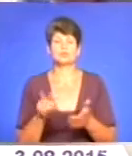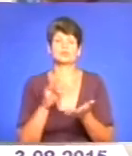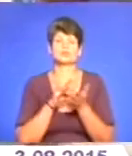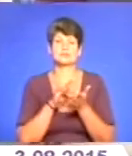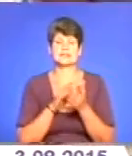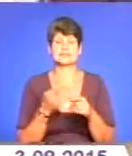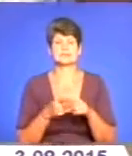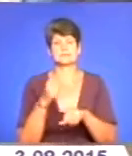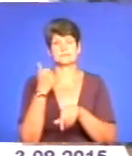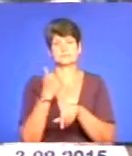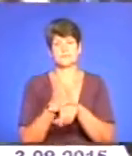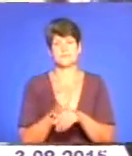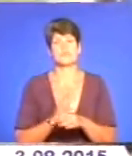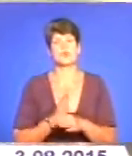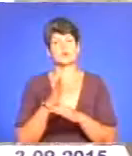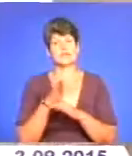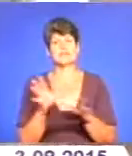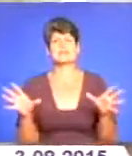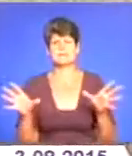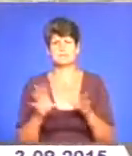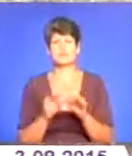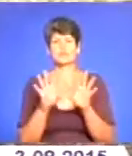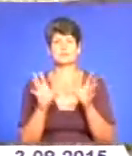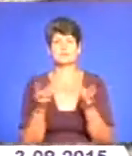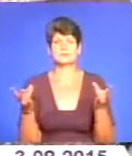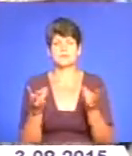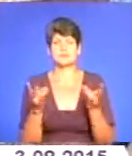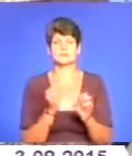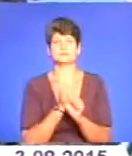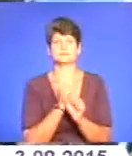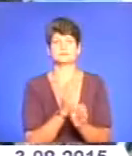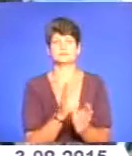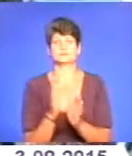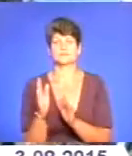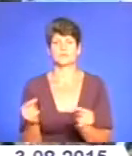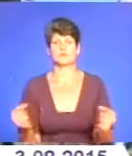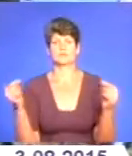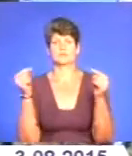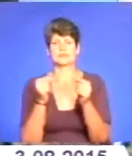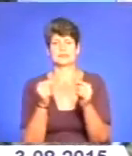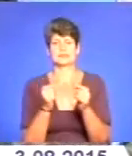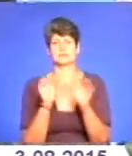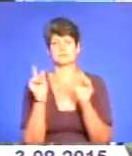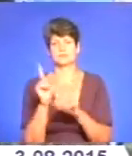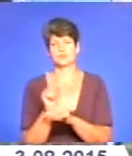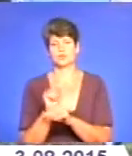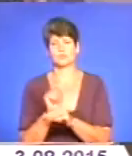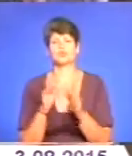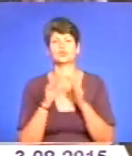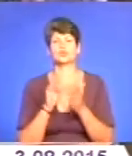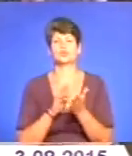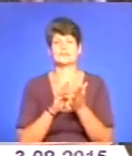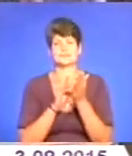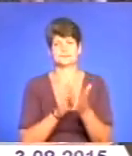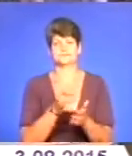індустрія гостинності, і всім спільно треба приводити наш край до відповідних стандартів туристичної привабливості,